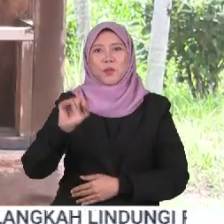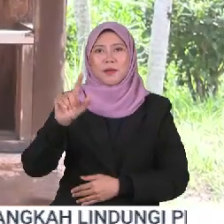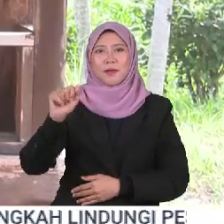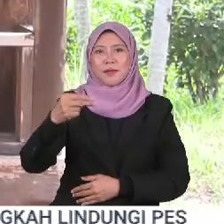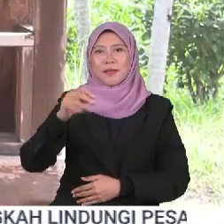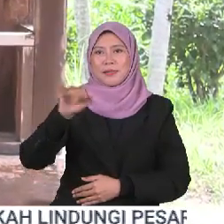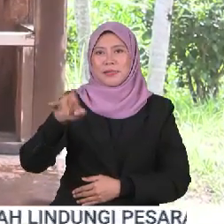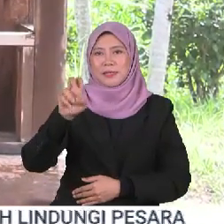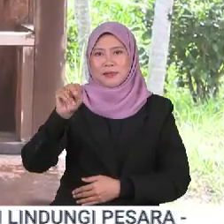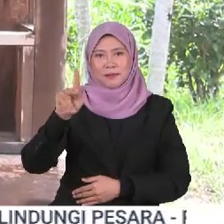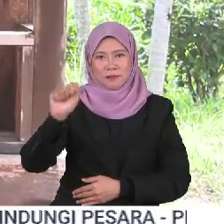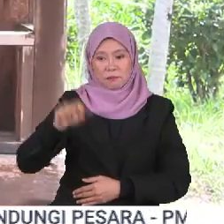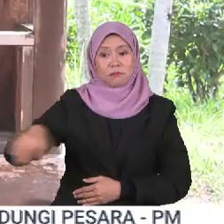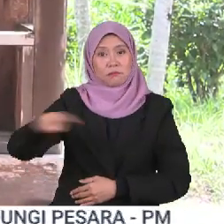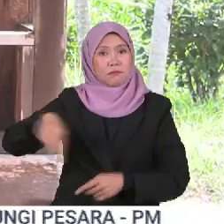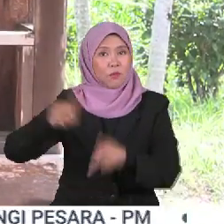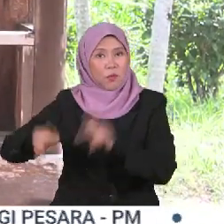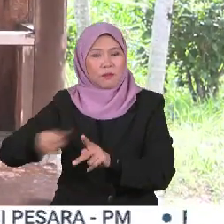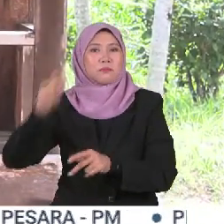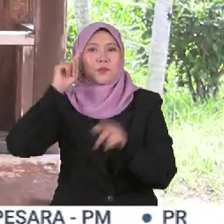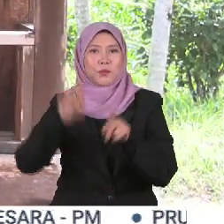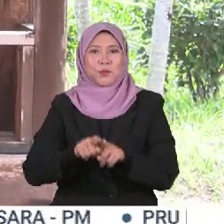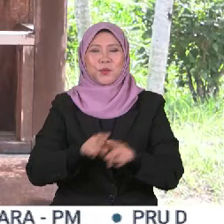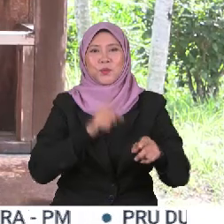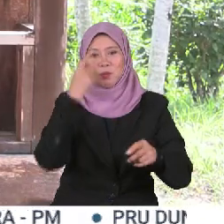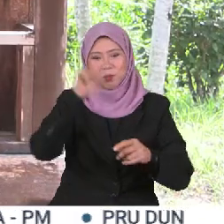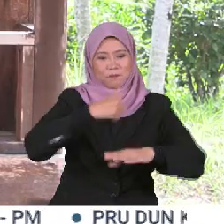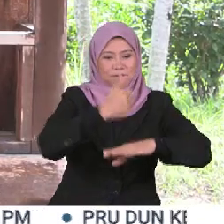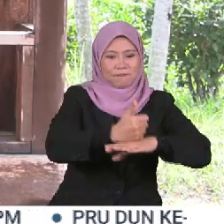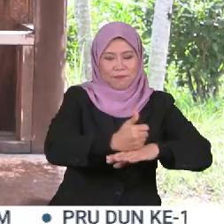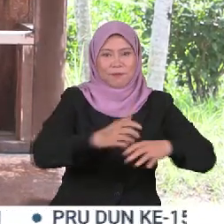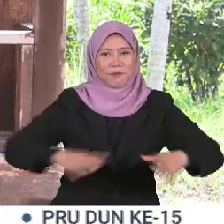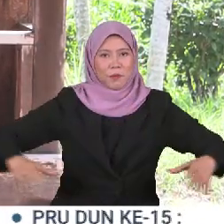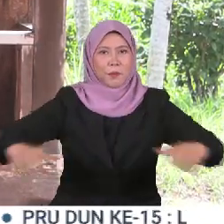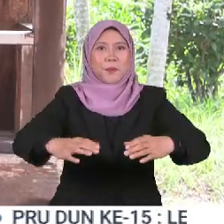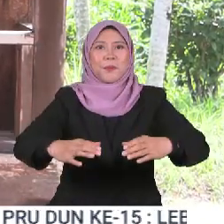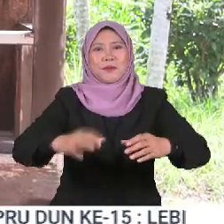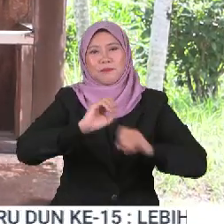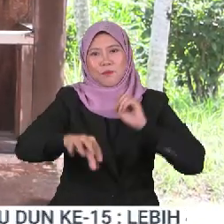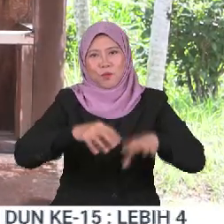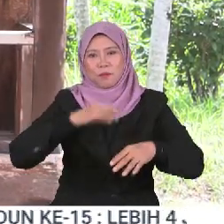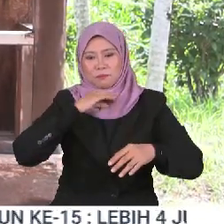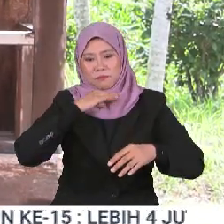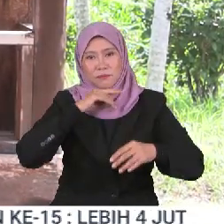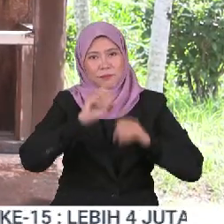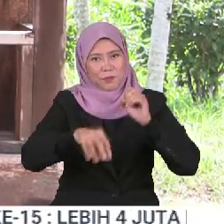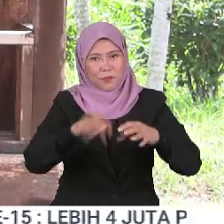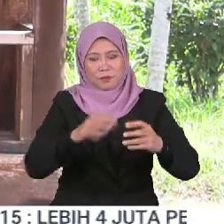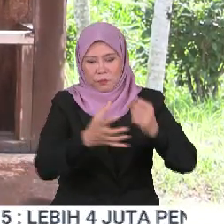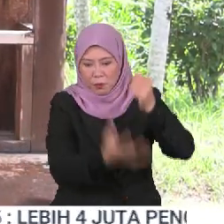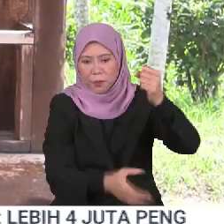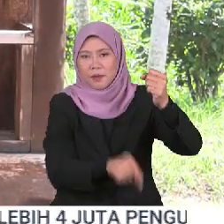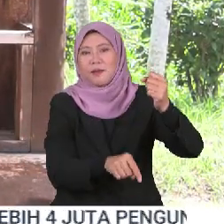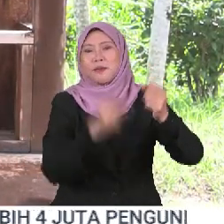bersepakat ataupun bersetuju untuk mewujudkan pengurusan sisa pepejal di kawasan mereka. Dan ini tentulah langkah pertama